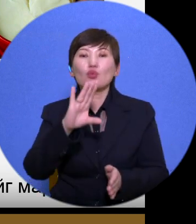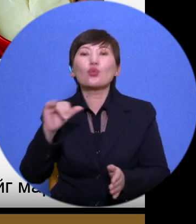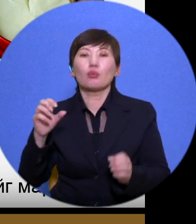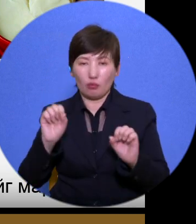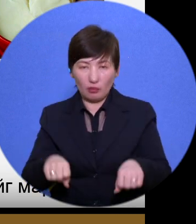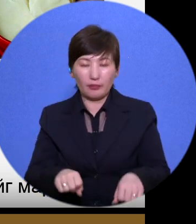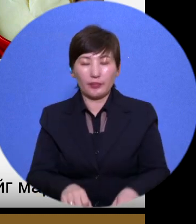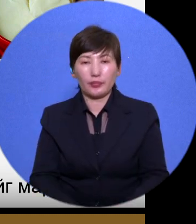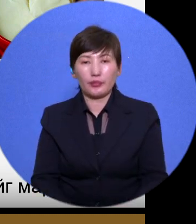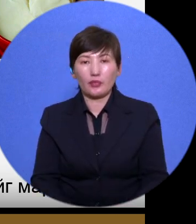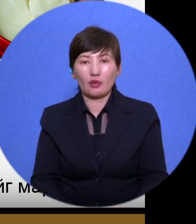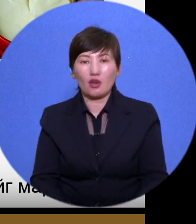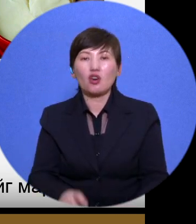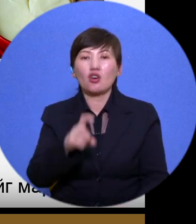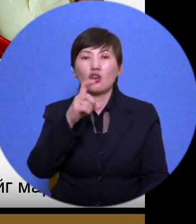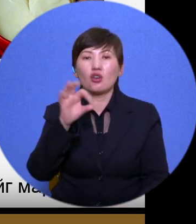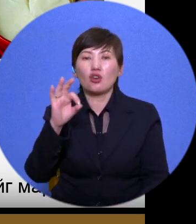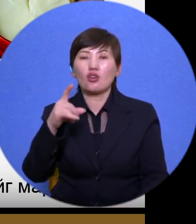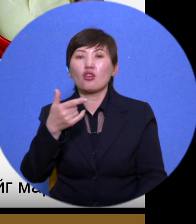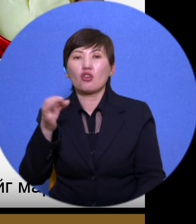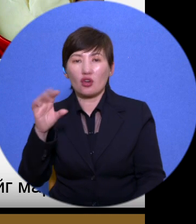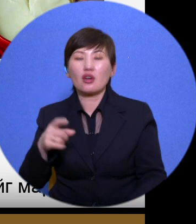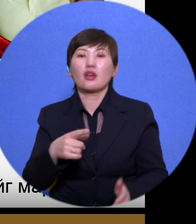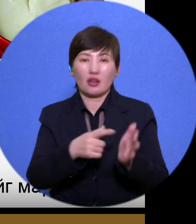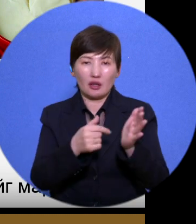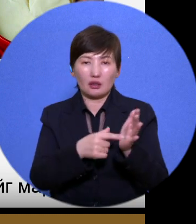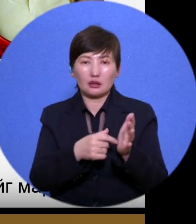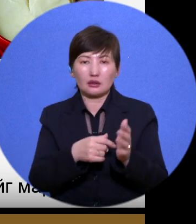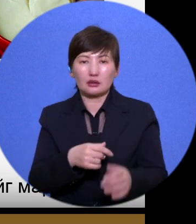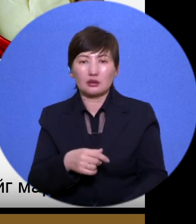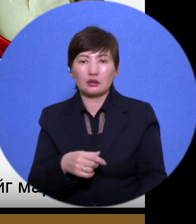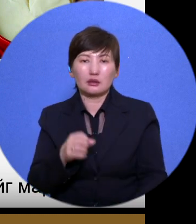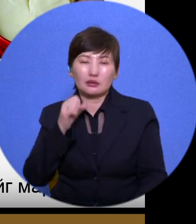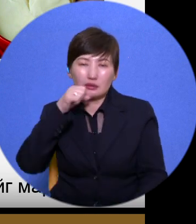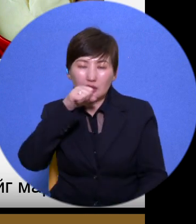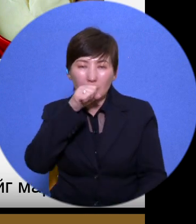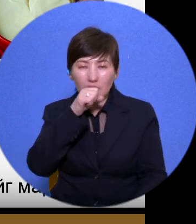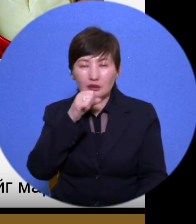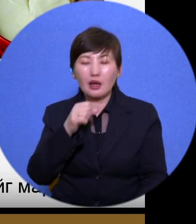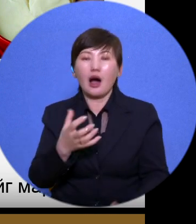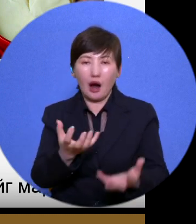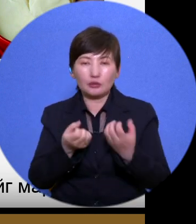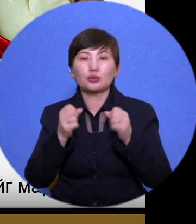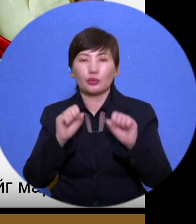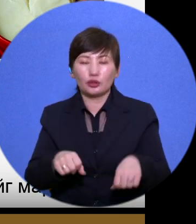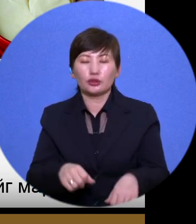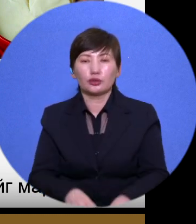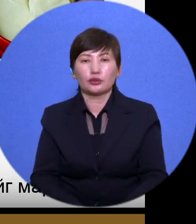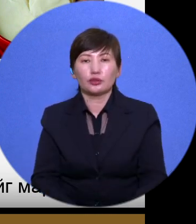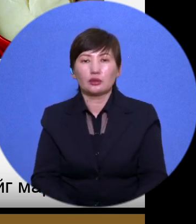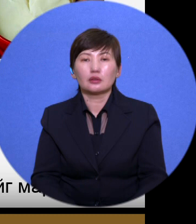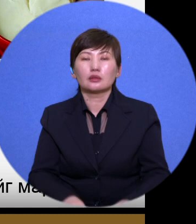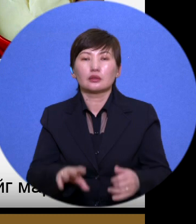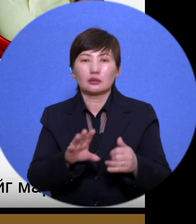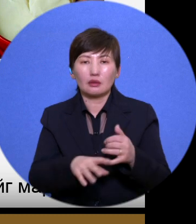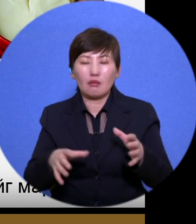ашиглаж болно. За, мөн хөрөнгө хэрэгтэй. Хөрөнгийг бол бэлэн тим эсгсэн таргнаас хөрөнгө бэлтгэнэ. За, тэгээд эцэст маань